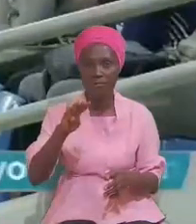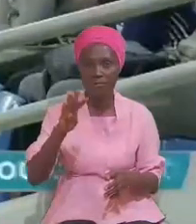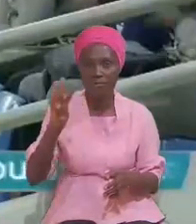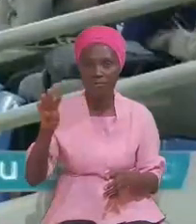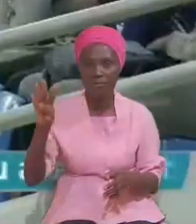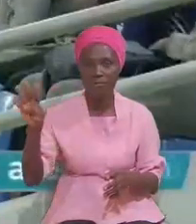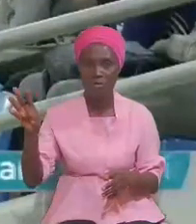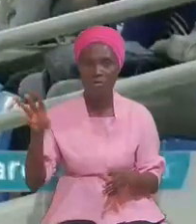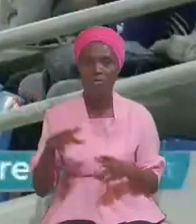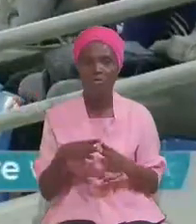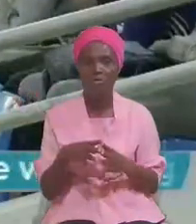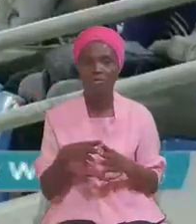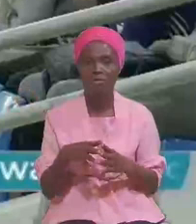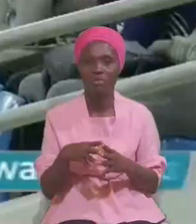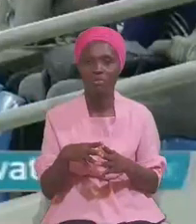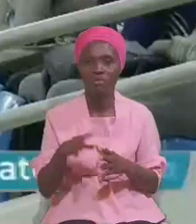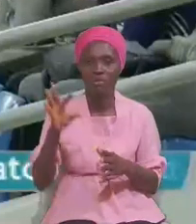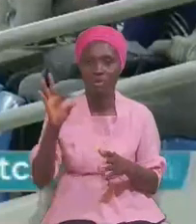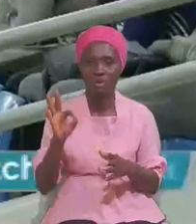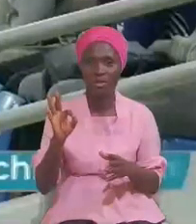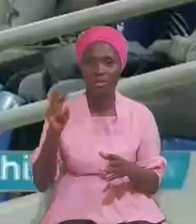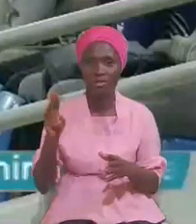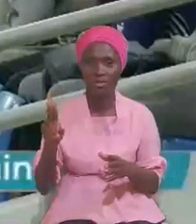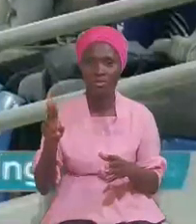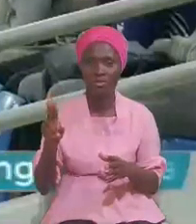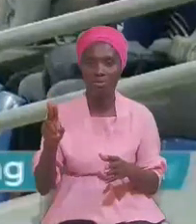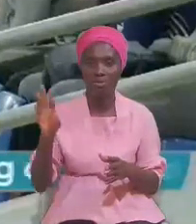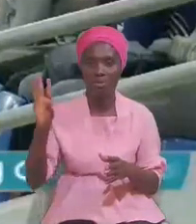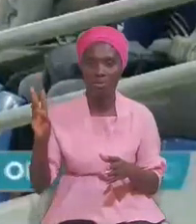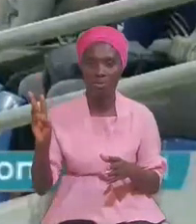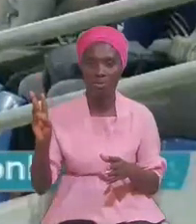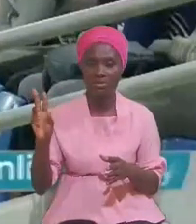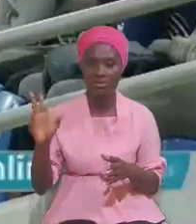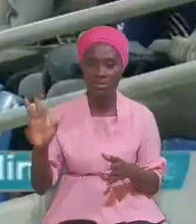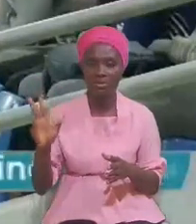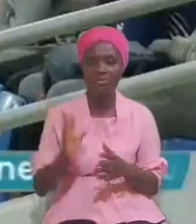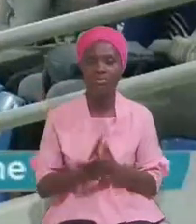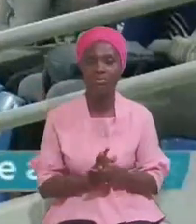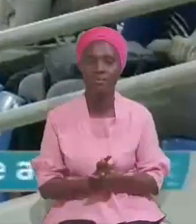44 9 2 6 3.